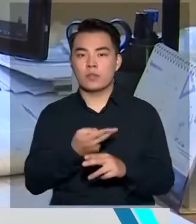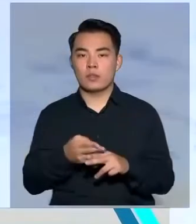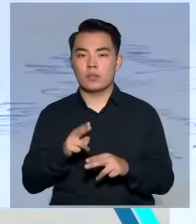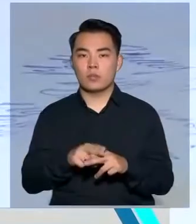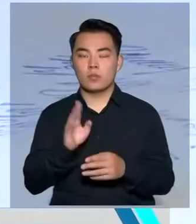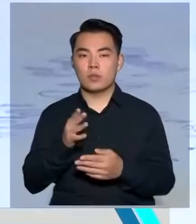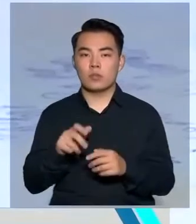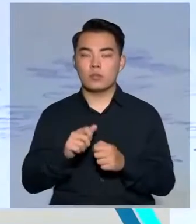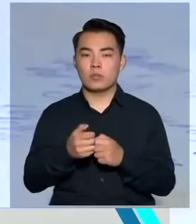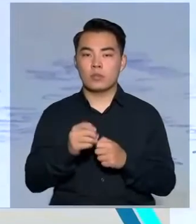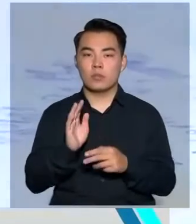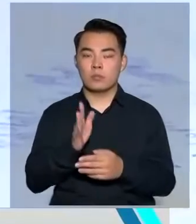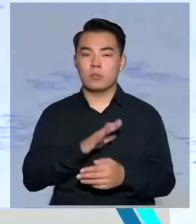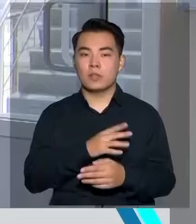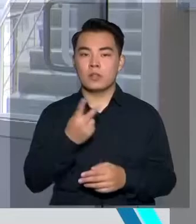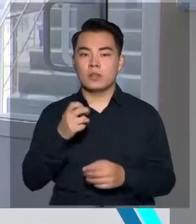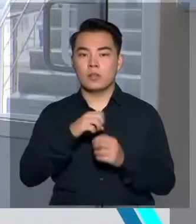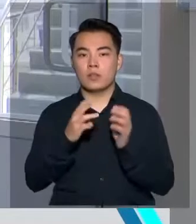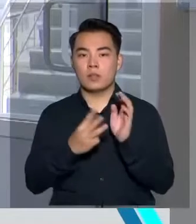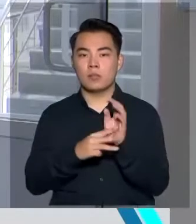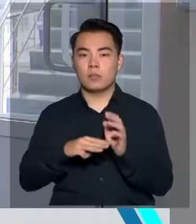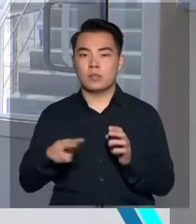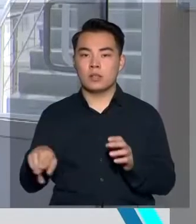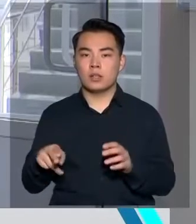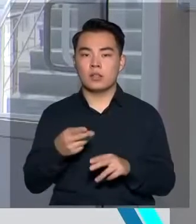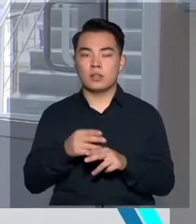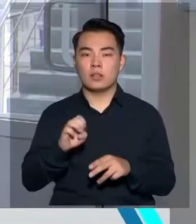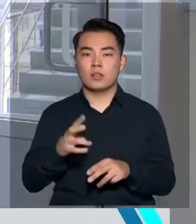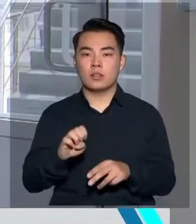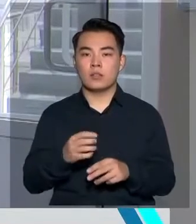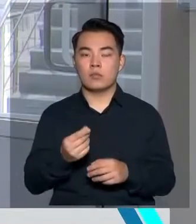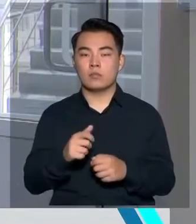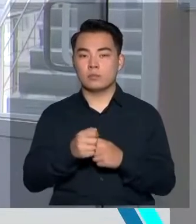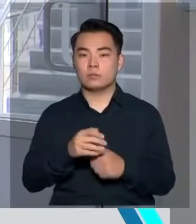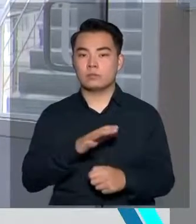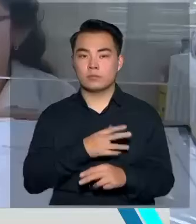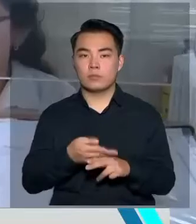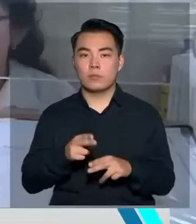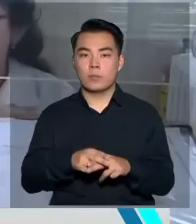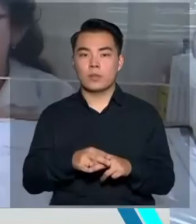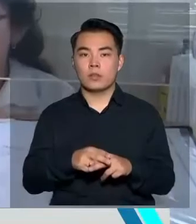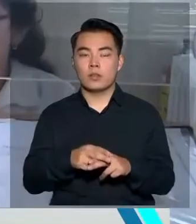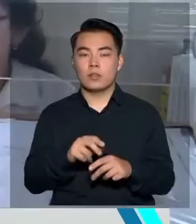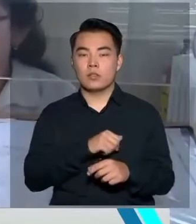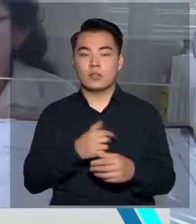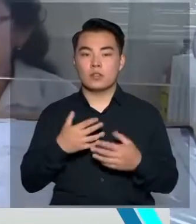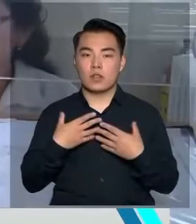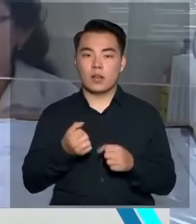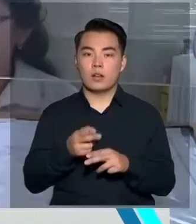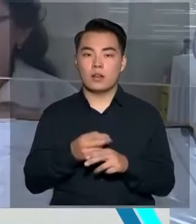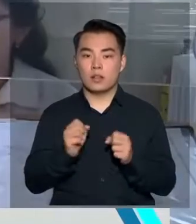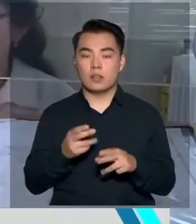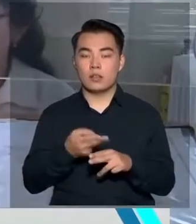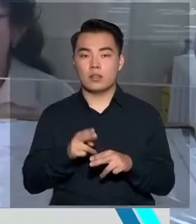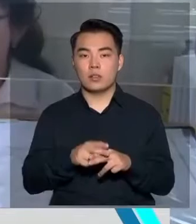из бюджета уже выделено 218 млрд тенге по словам министра здравоохранения жар-гинеяд в